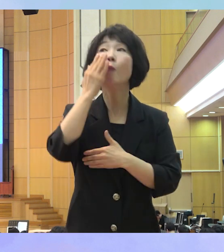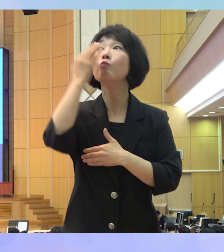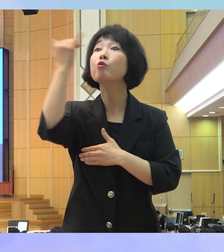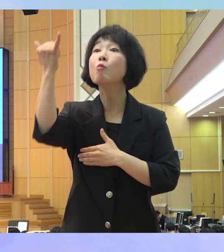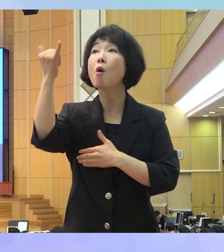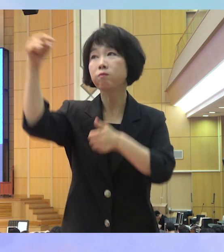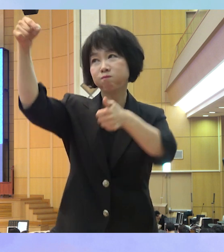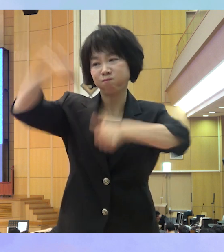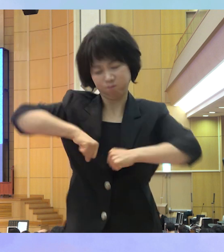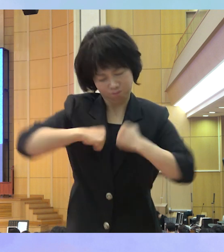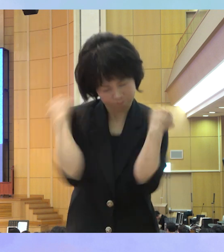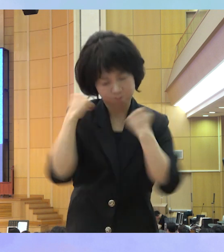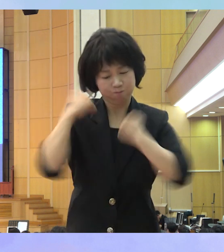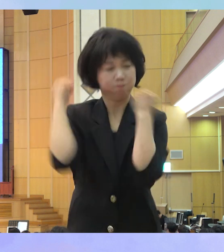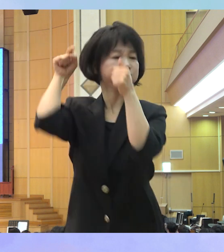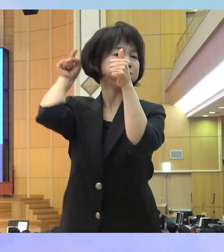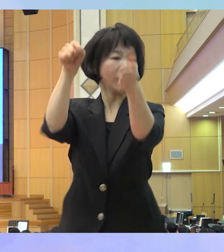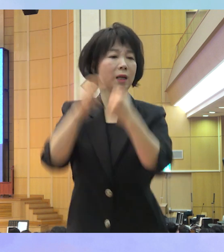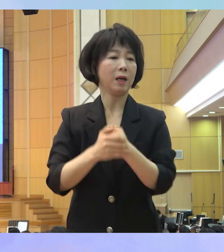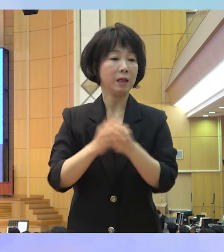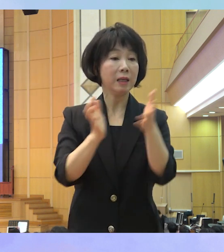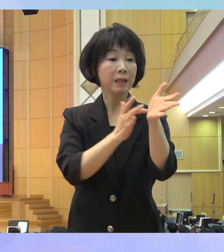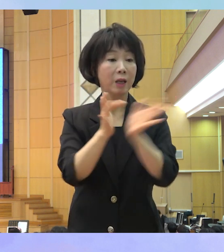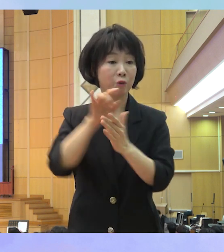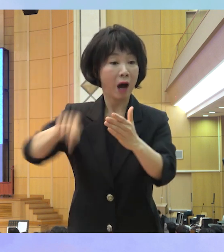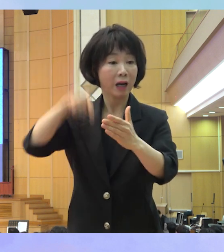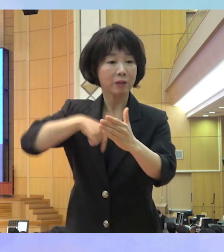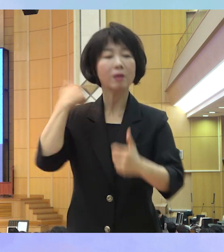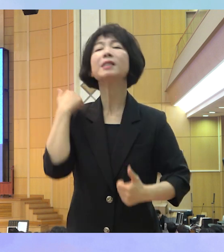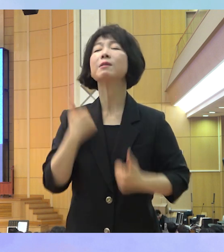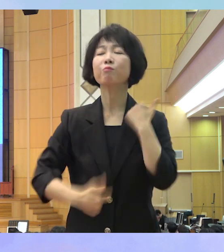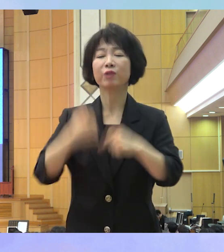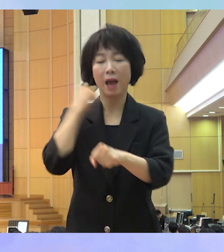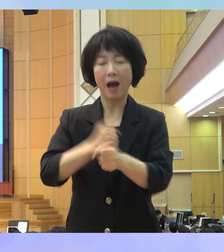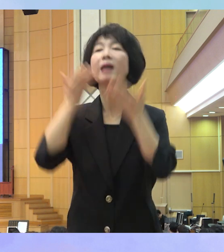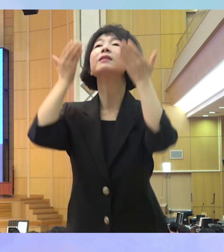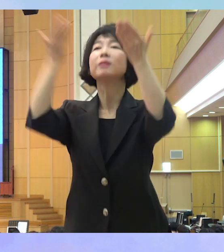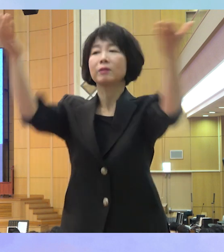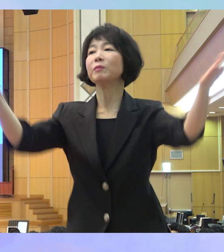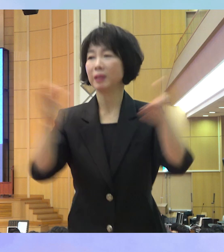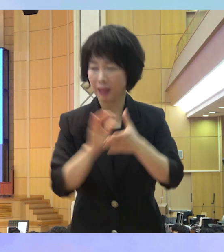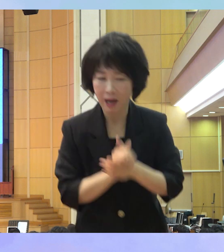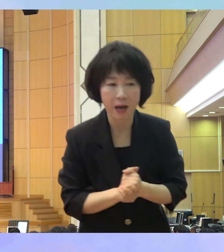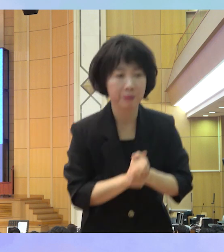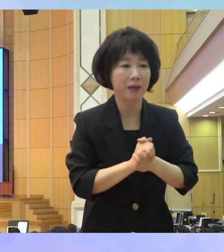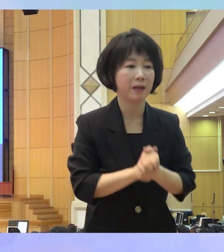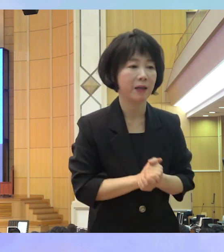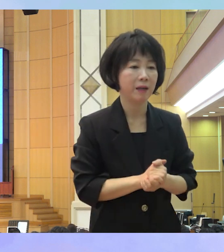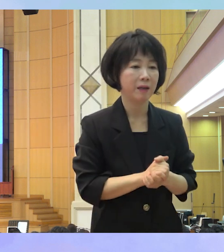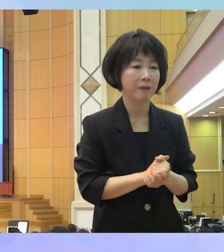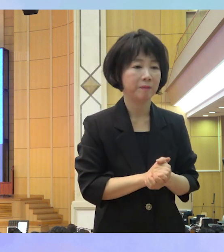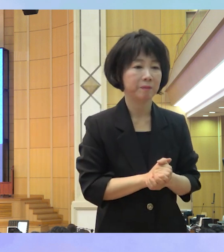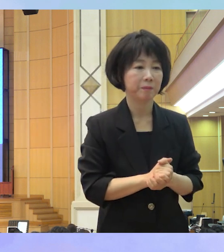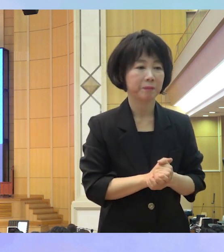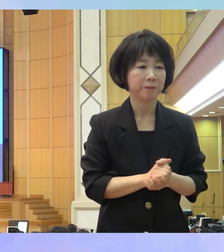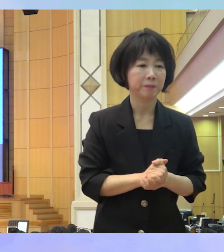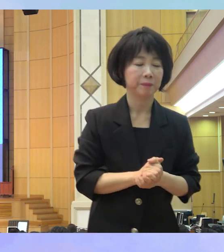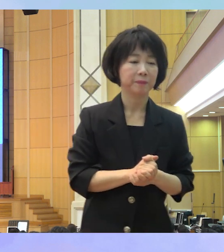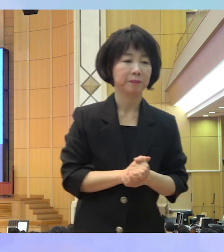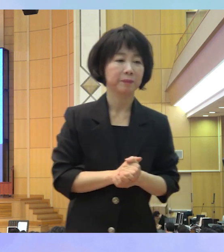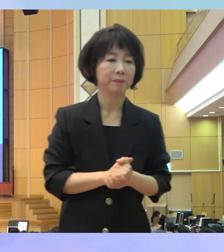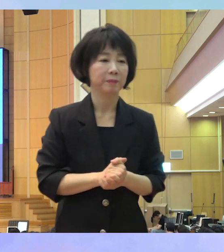일에 부모에게 순종하라. 이는 주 안에서 기쁘게 하는 것이니라. 여러분 아까 두